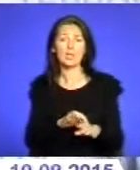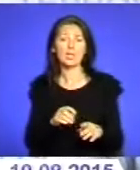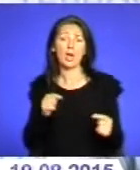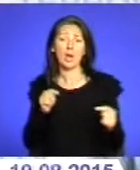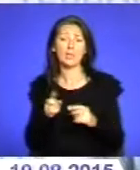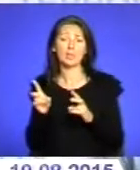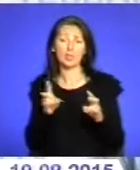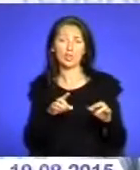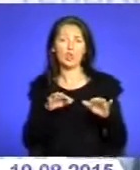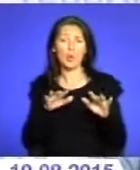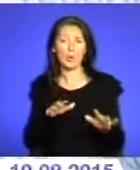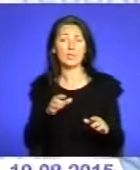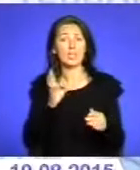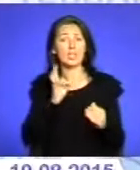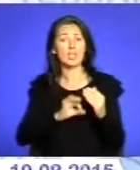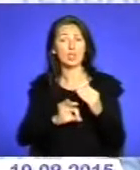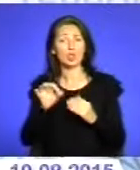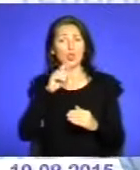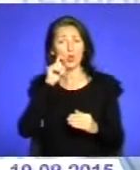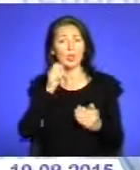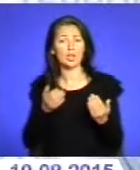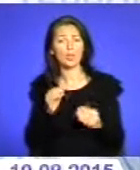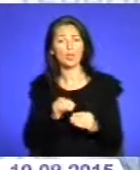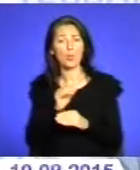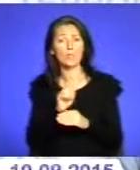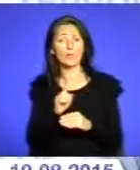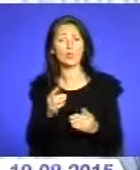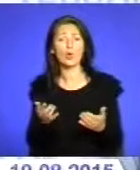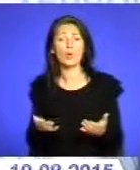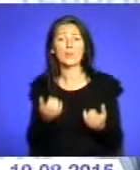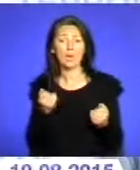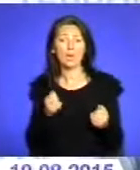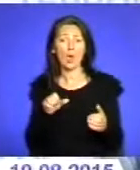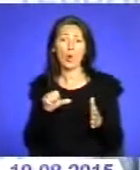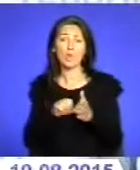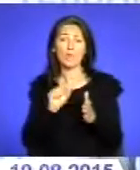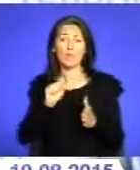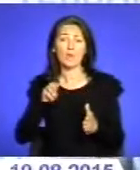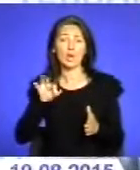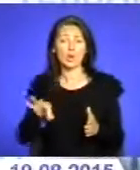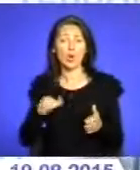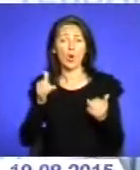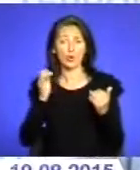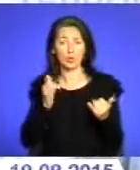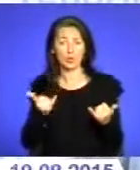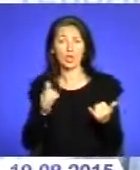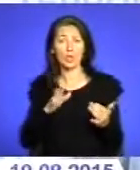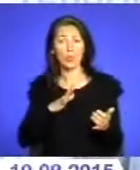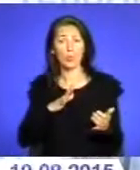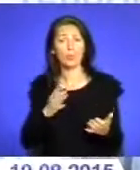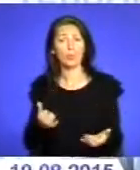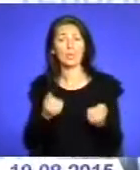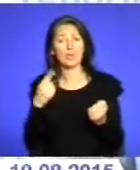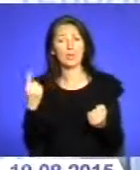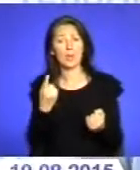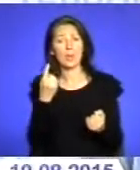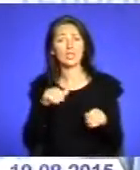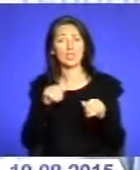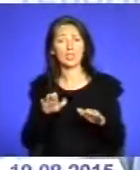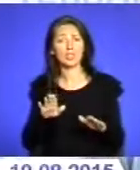Якщо доповнити ще до стосовно підтримки учасників АТО, то сьогодні було прийнято вперше рішення на